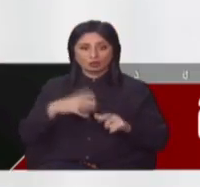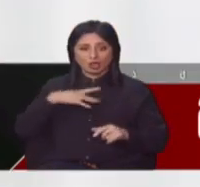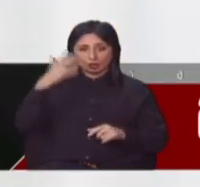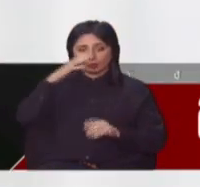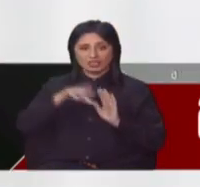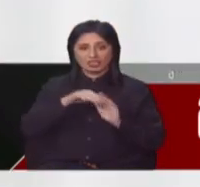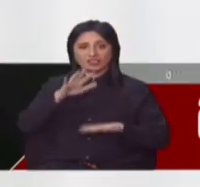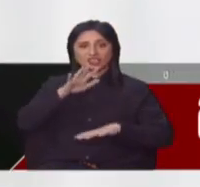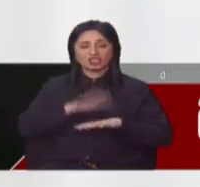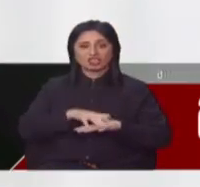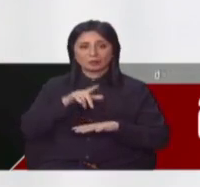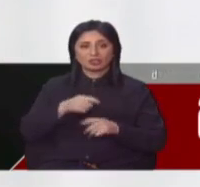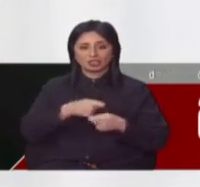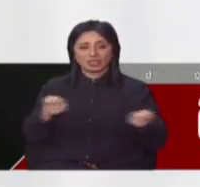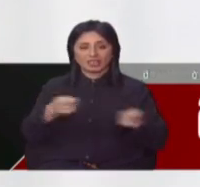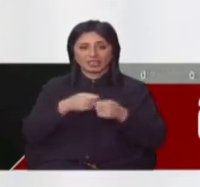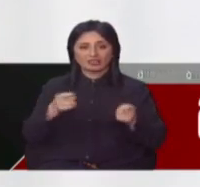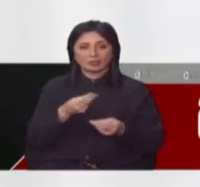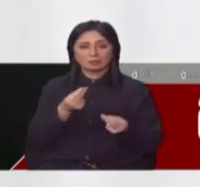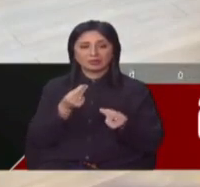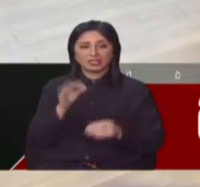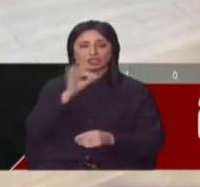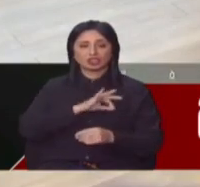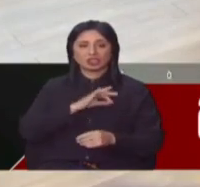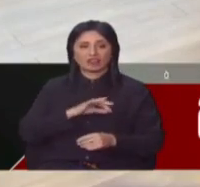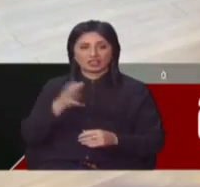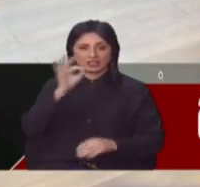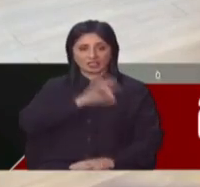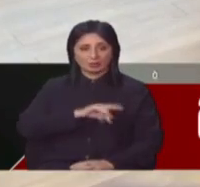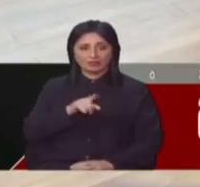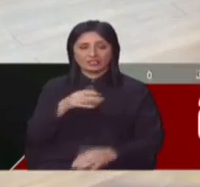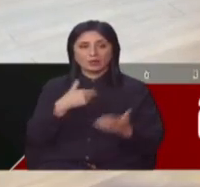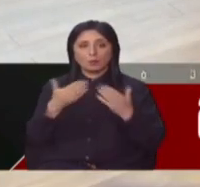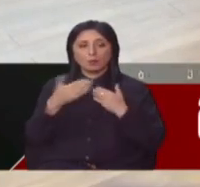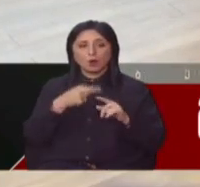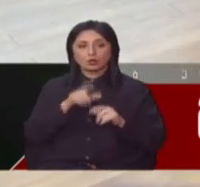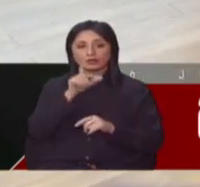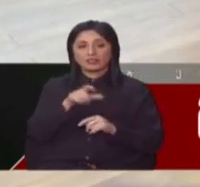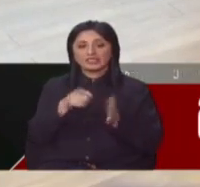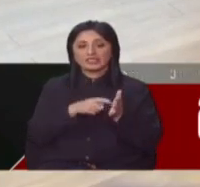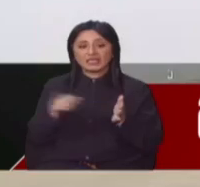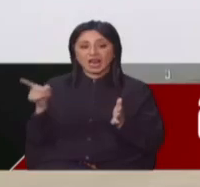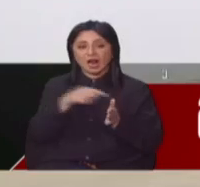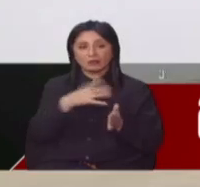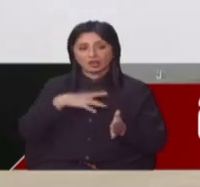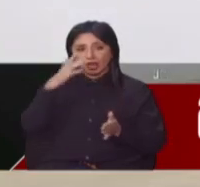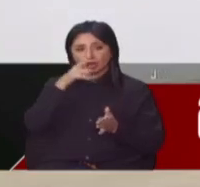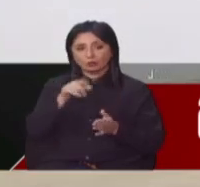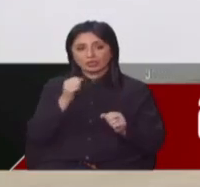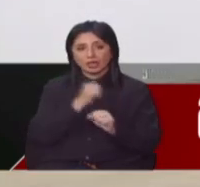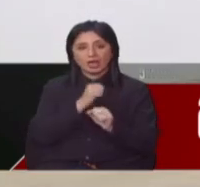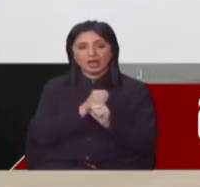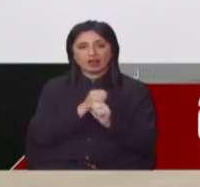Otsnebis saarchono shtabshi rigdeba da isini finansuri sheghavotit sargebloben is mouzodebs shesabamisa gamozeebo organoebs Khartul Otsnebas